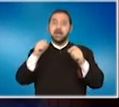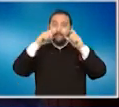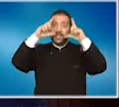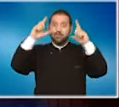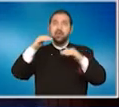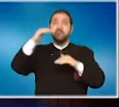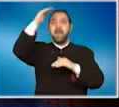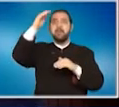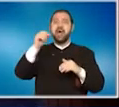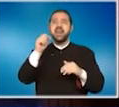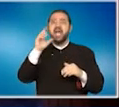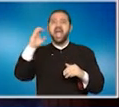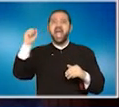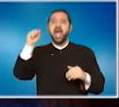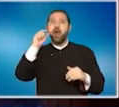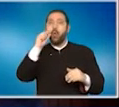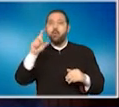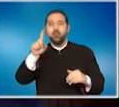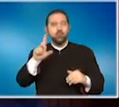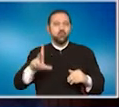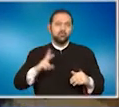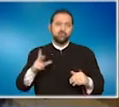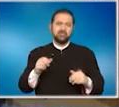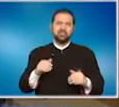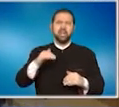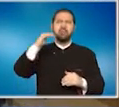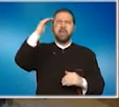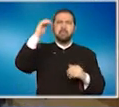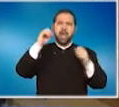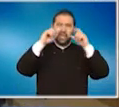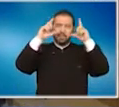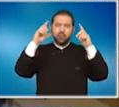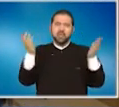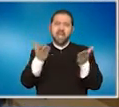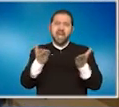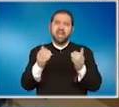filozof. Cele mai mari minuni care să petrec